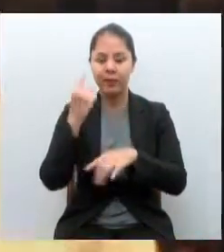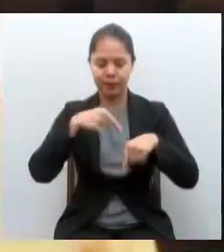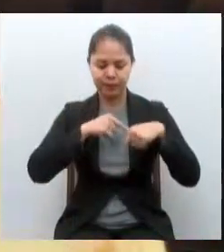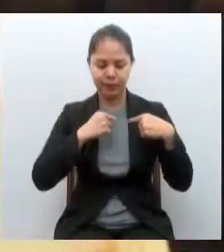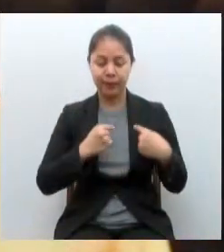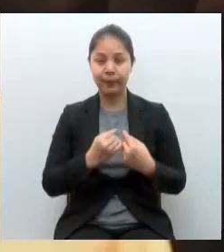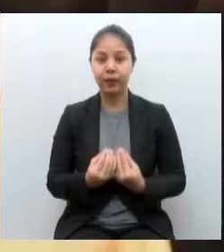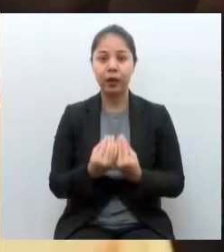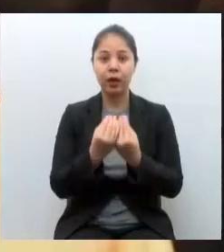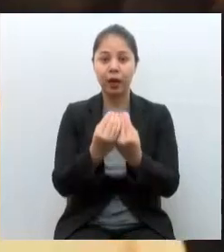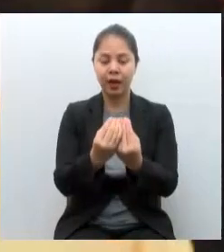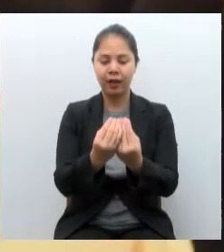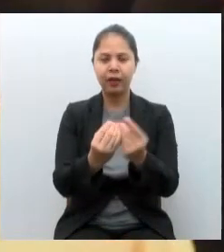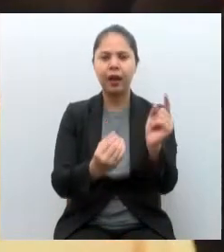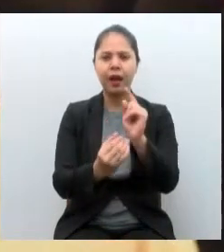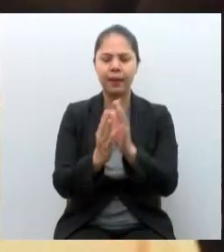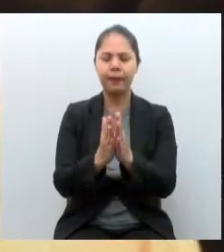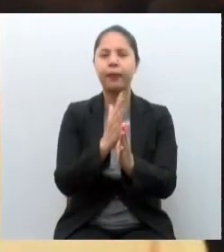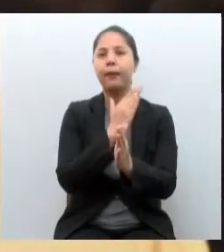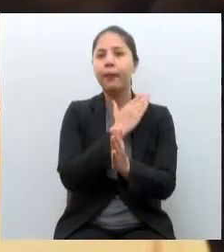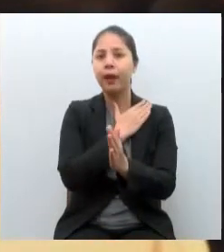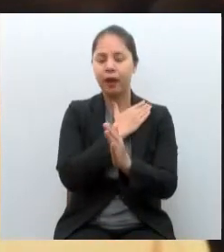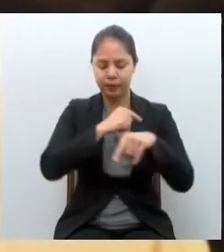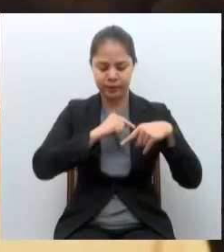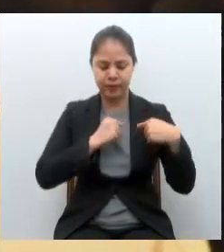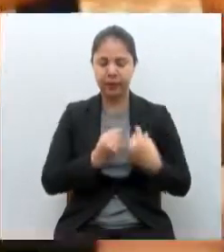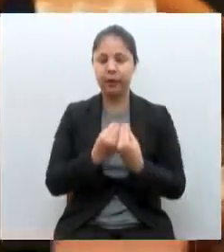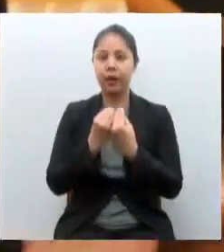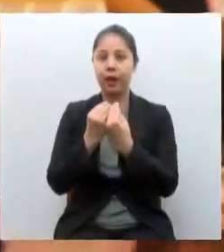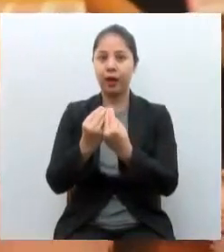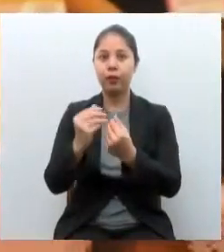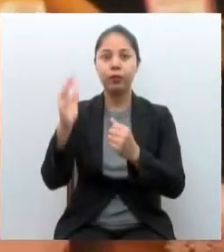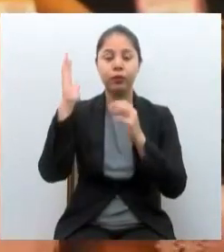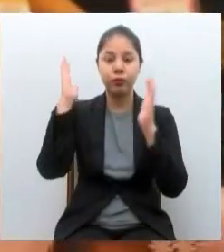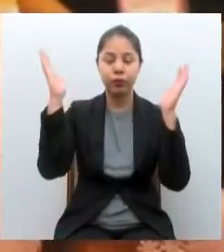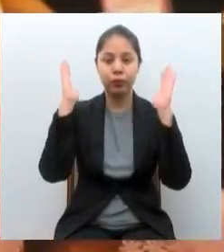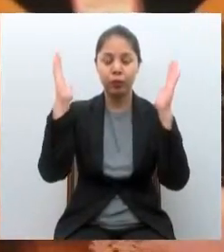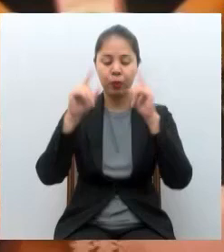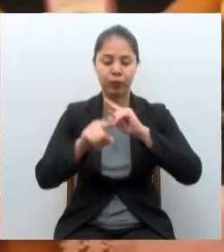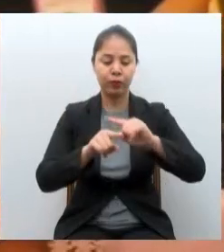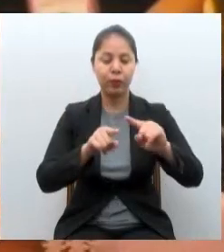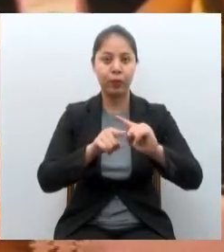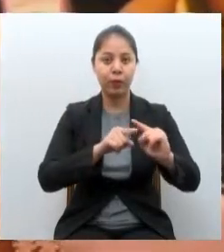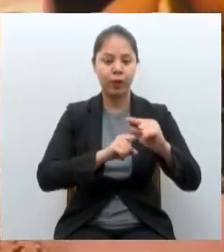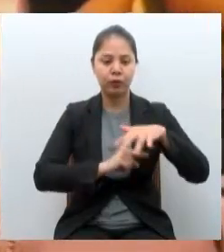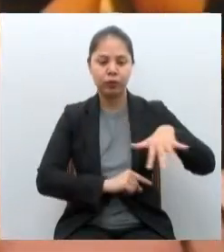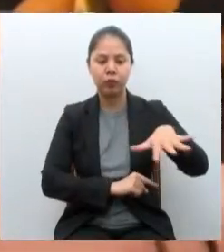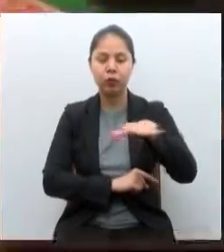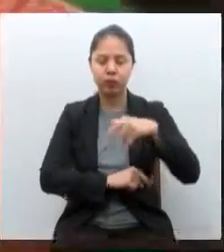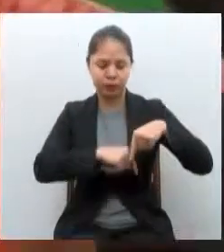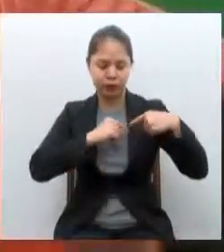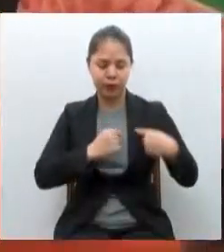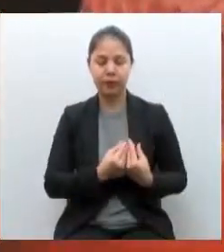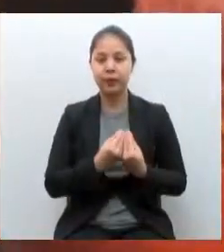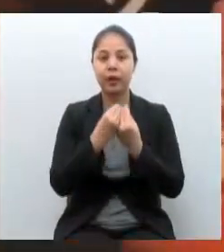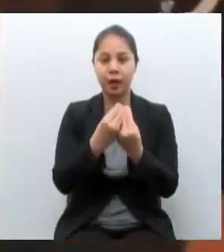จให้กับพระอาจารย์นะครับรวมถึงกลับมาเป็นกำลังใจให้กับวิทยากรผู้ที่มีส่วนเกี่ยวข้องทุกท่านมีกำลังใจใน